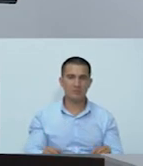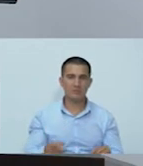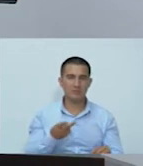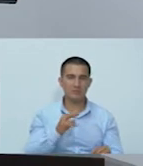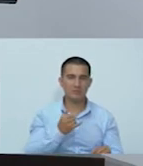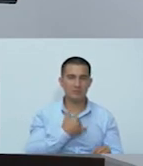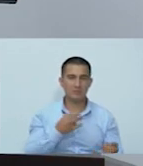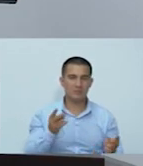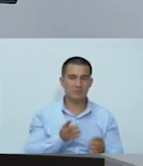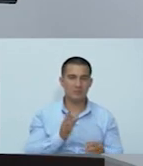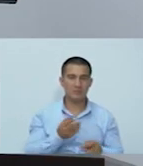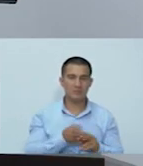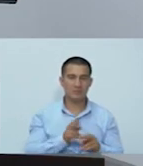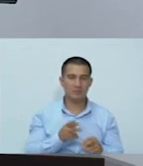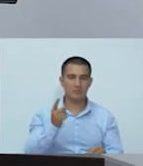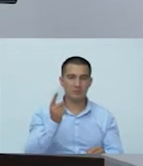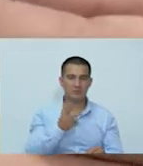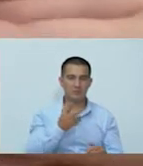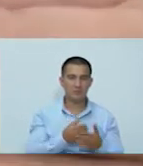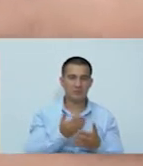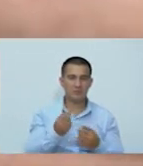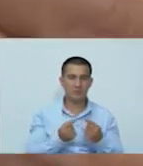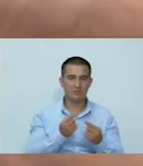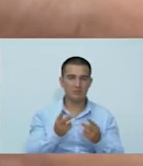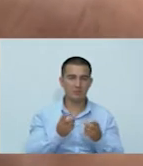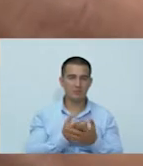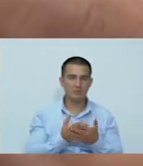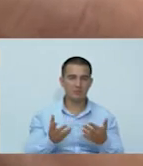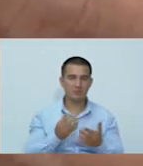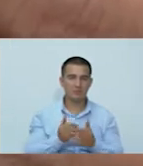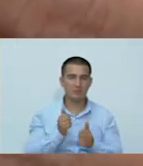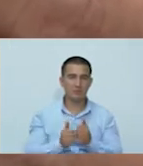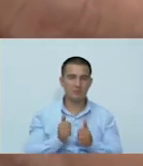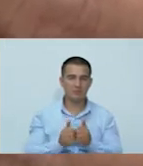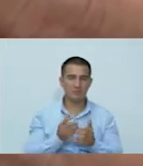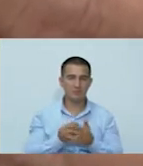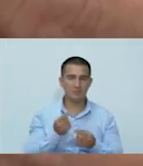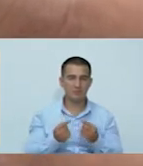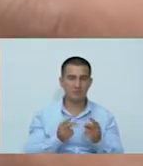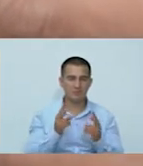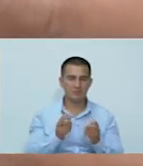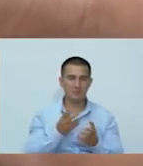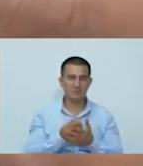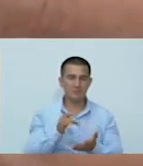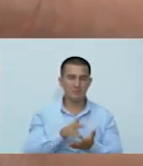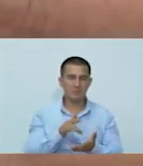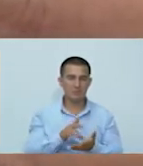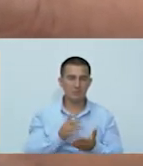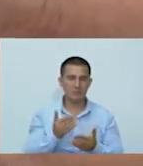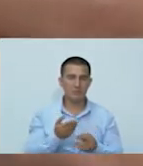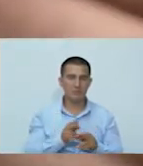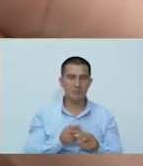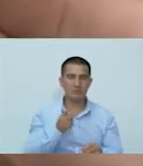mana bu 3 ta element, har bir 2 ta elementni o'rtasiga